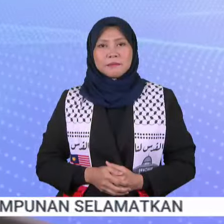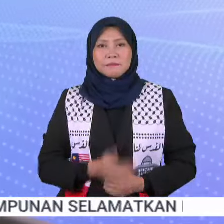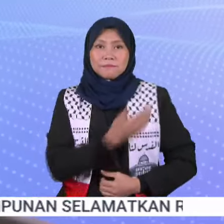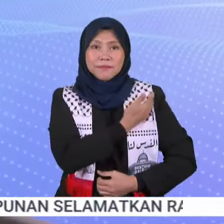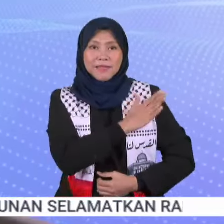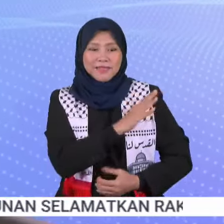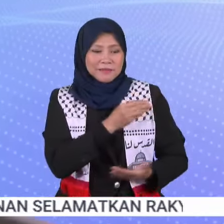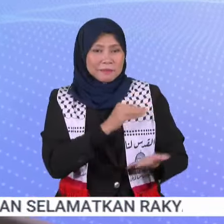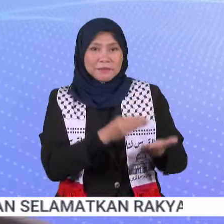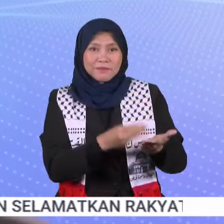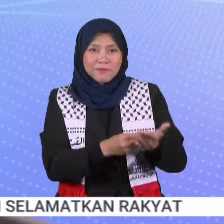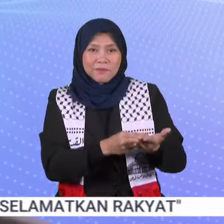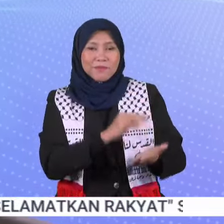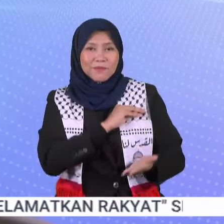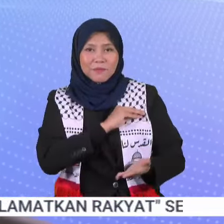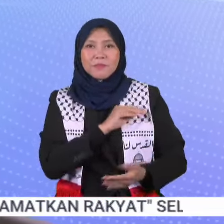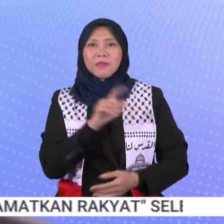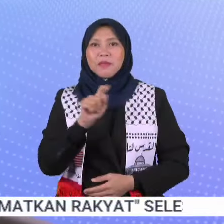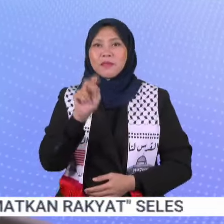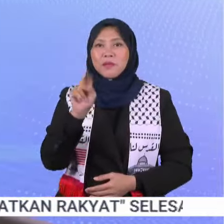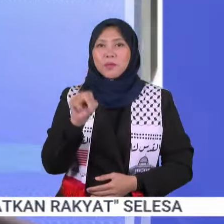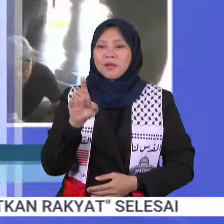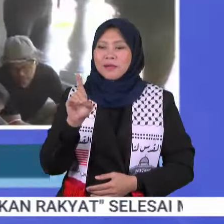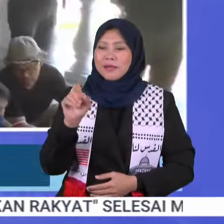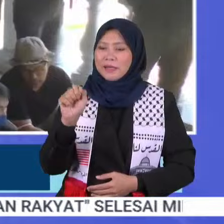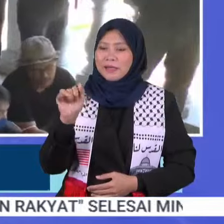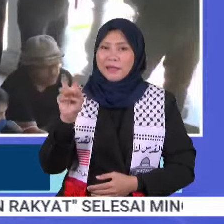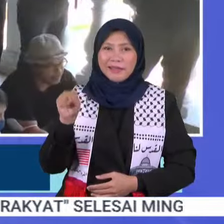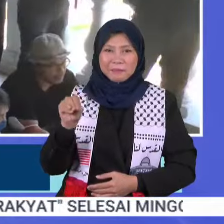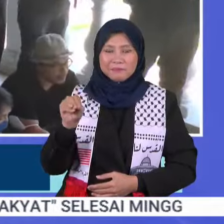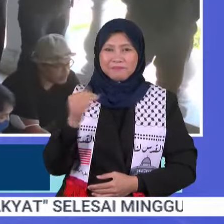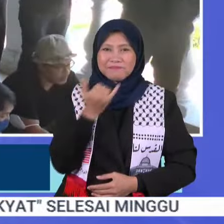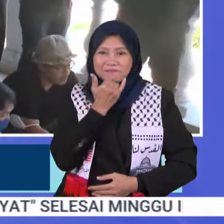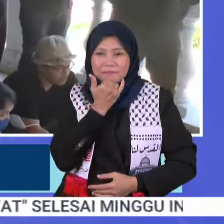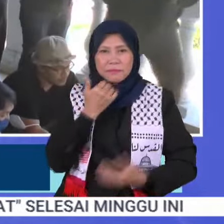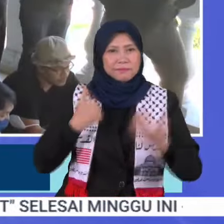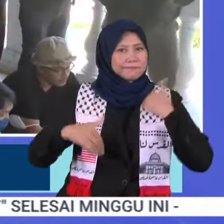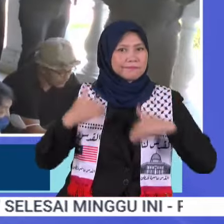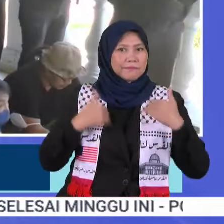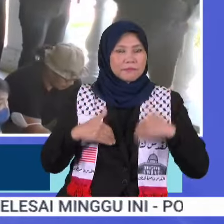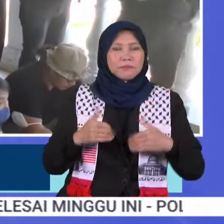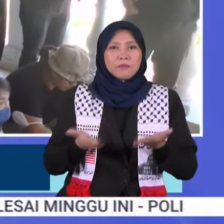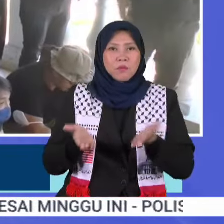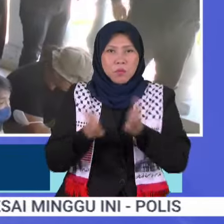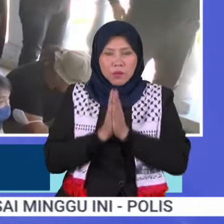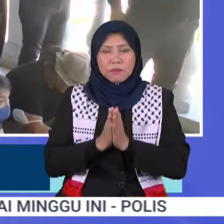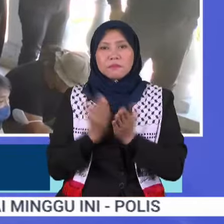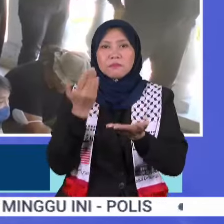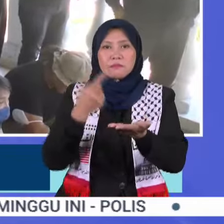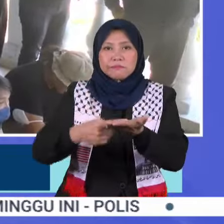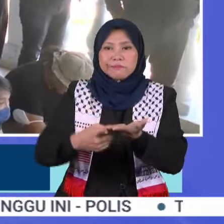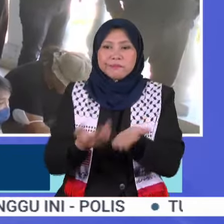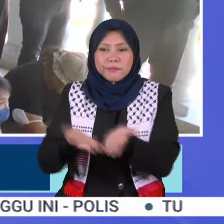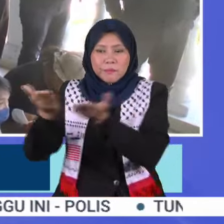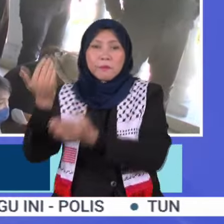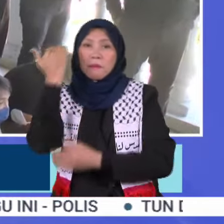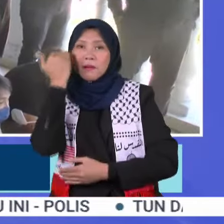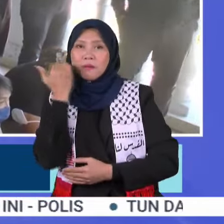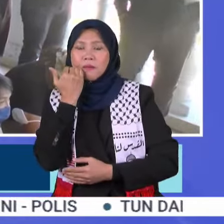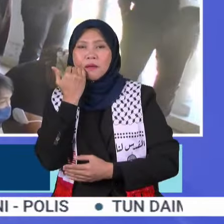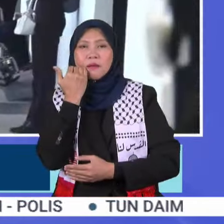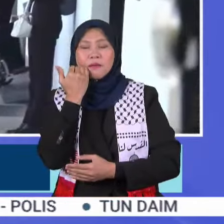Bekas Menteri Kewangan Tun Daim Zainuddin mengaku tidak bersalah dan minta dibicarakan atas tuduhan gagal mematuhi notis